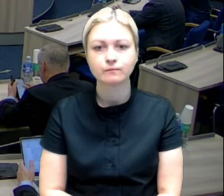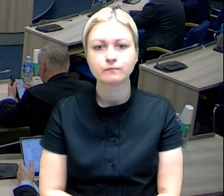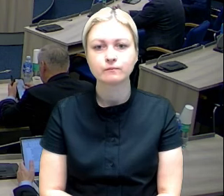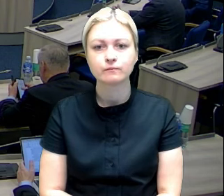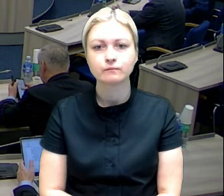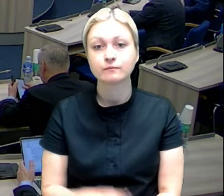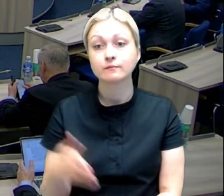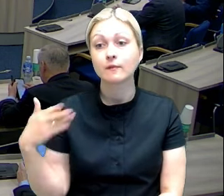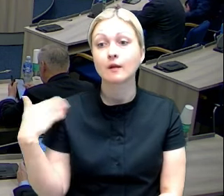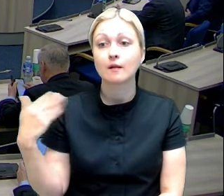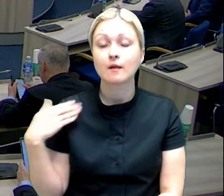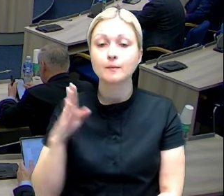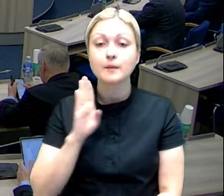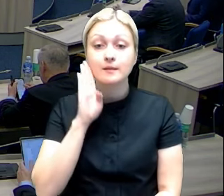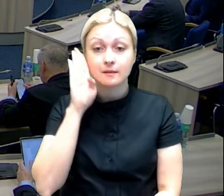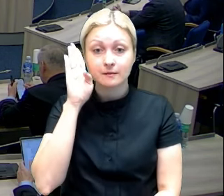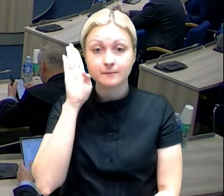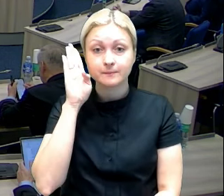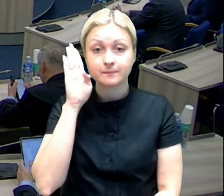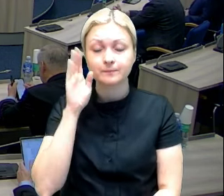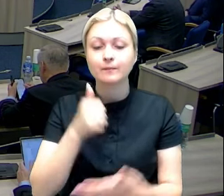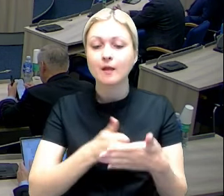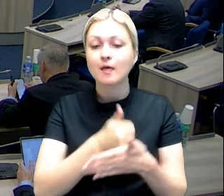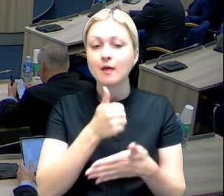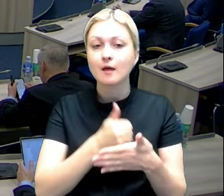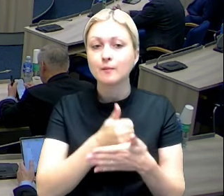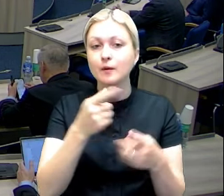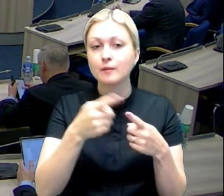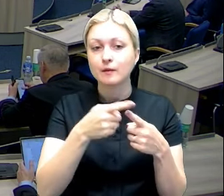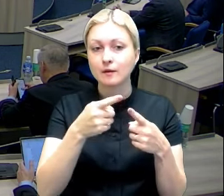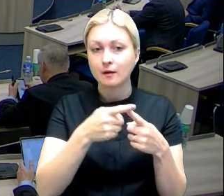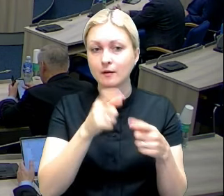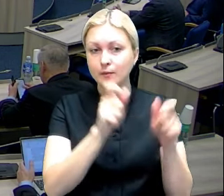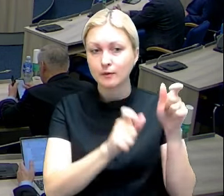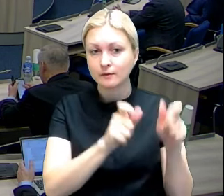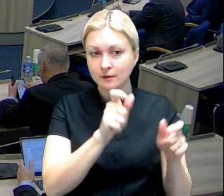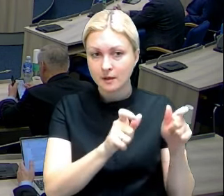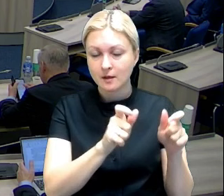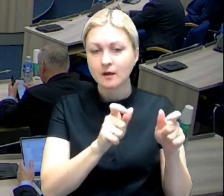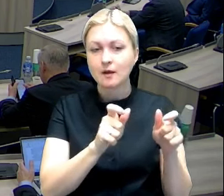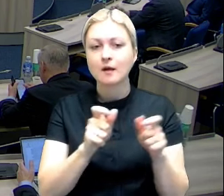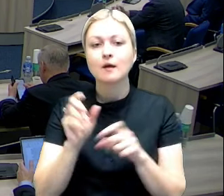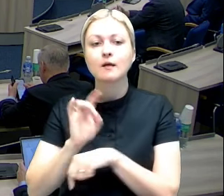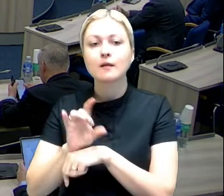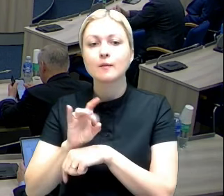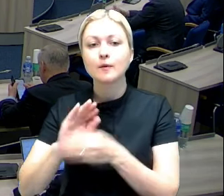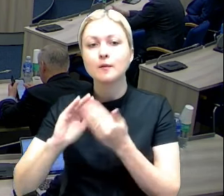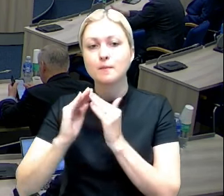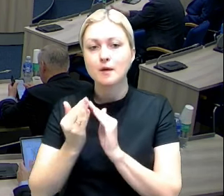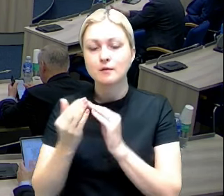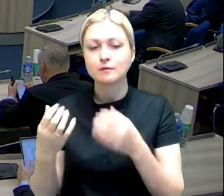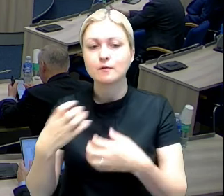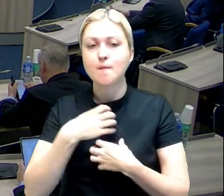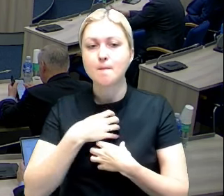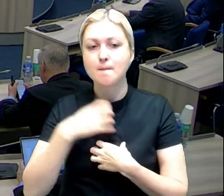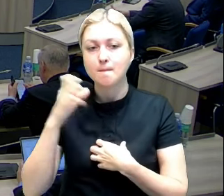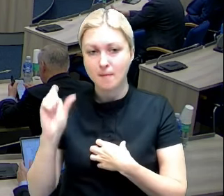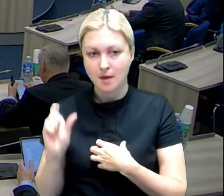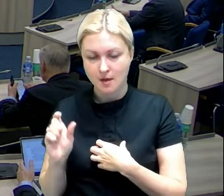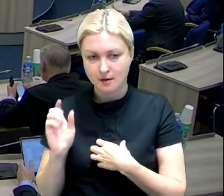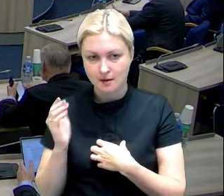labas rytas gerbiami tarybos nariai gerbiamas klaipėdos miesto mere ką tik matėte